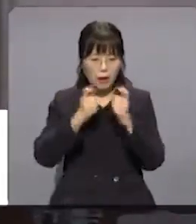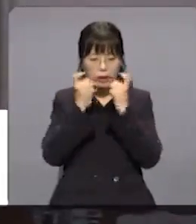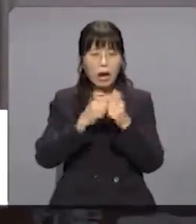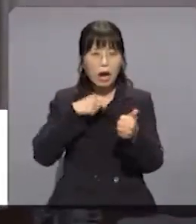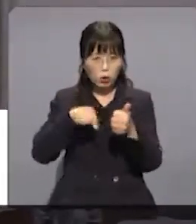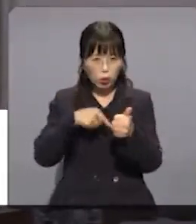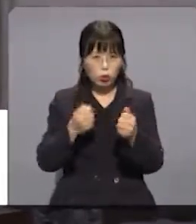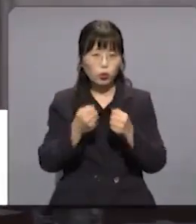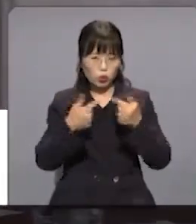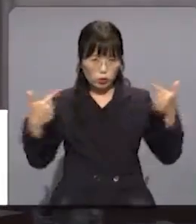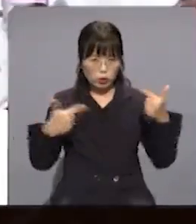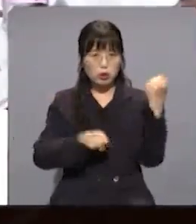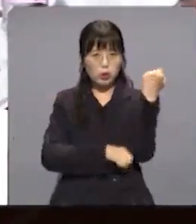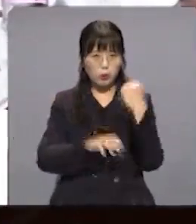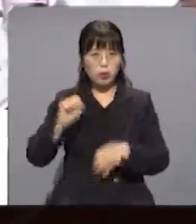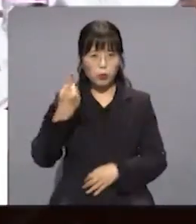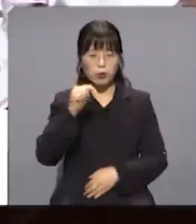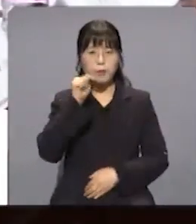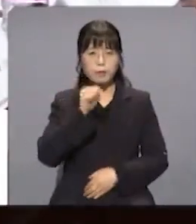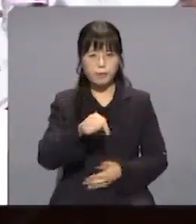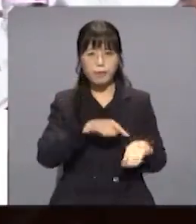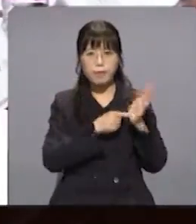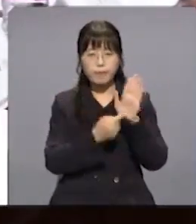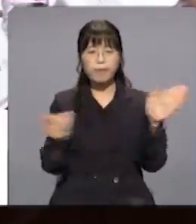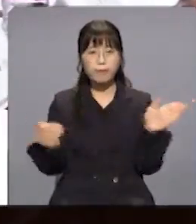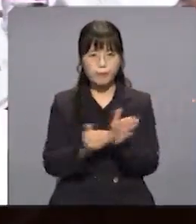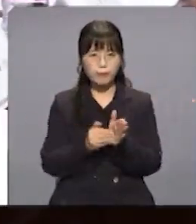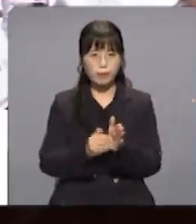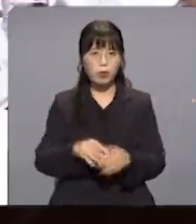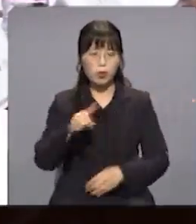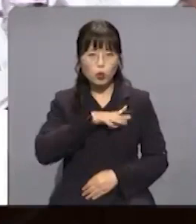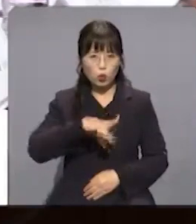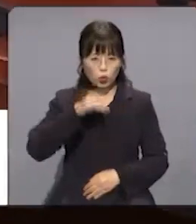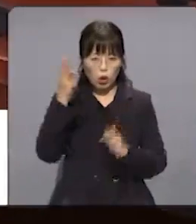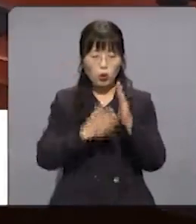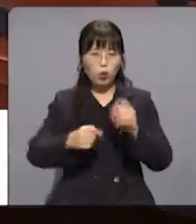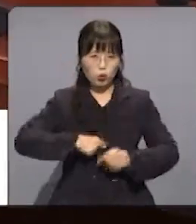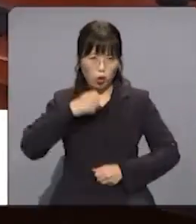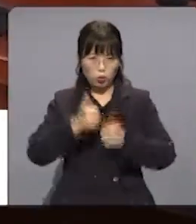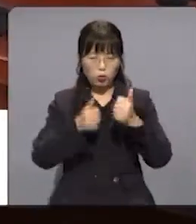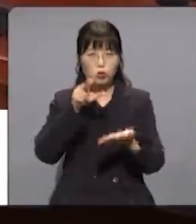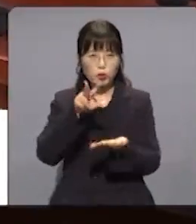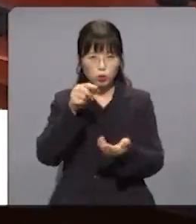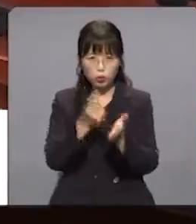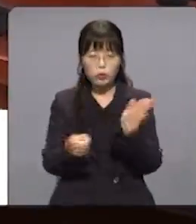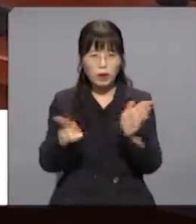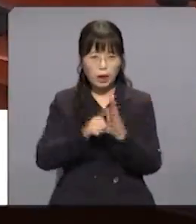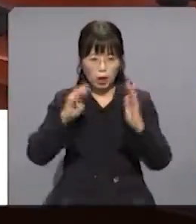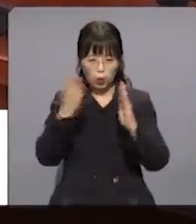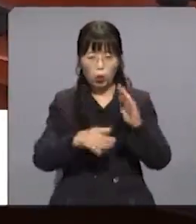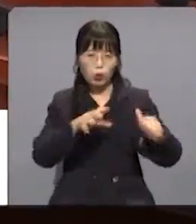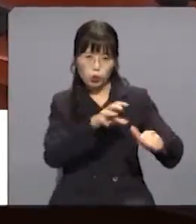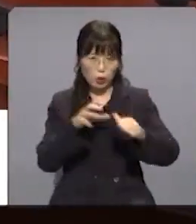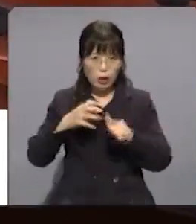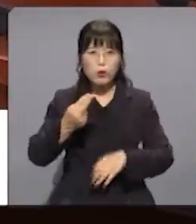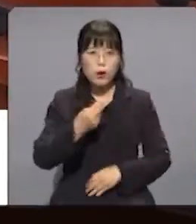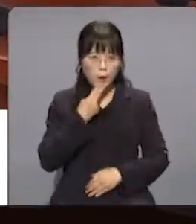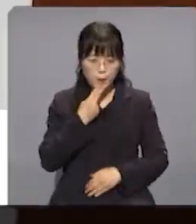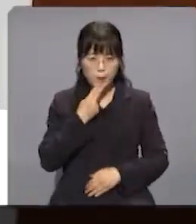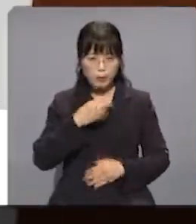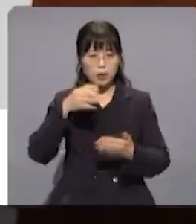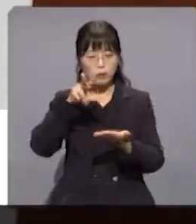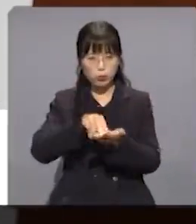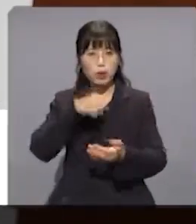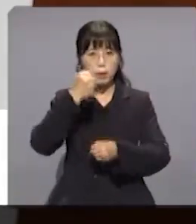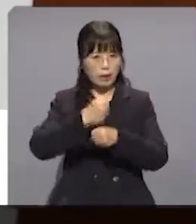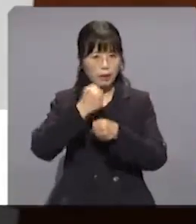높이는 근본적인 원인이라며 이같이 밝혔습니다 우선 공정수능을 위해 공교육 과정에서 다루지 않은 내용은 출제를